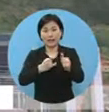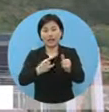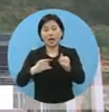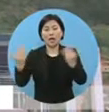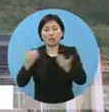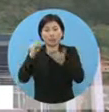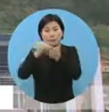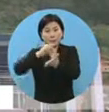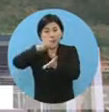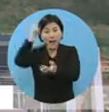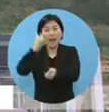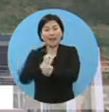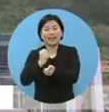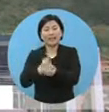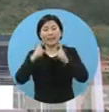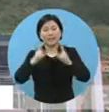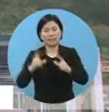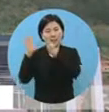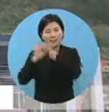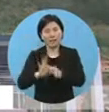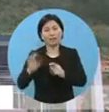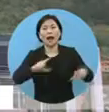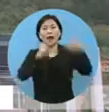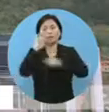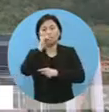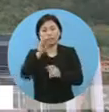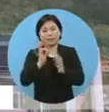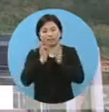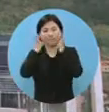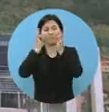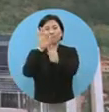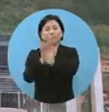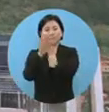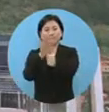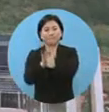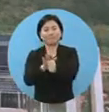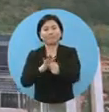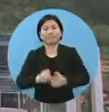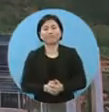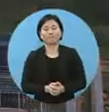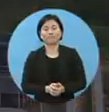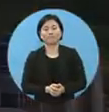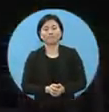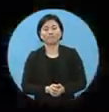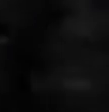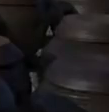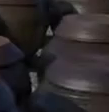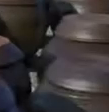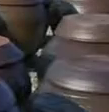성공해 지역에 정착할 수 있도록 최선의 노력을 다하겠습니다. 감사합니다.